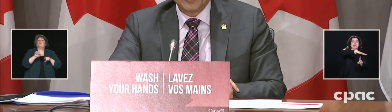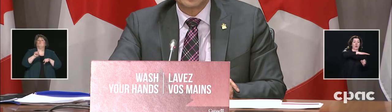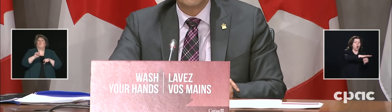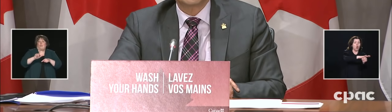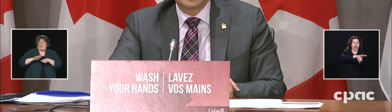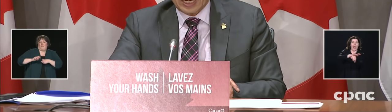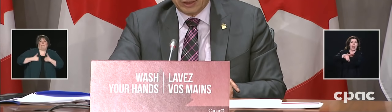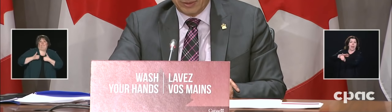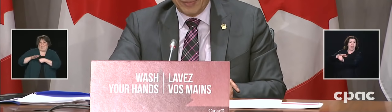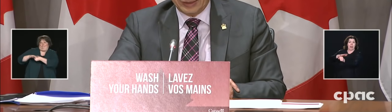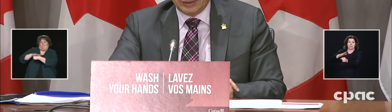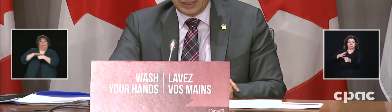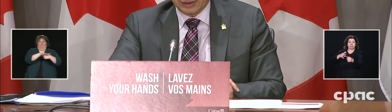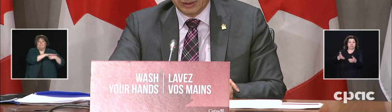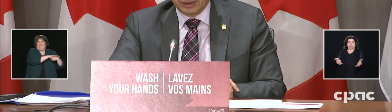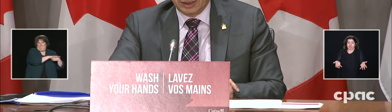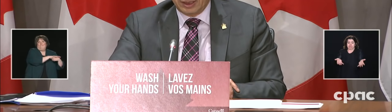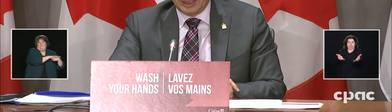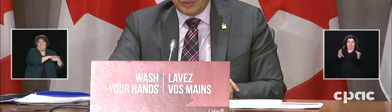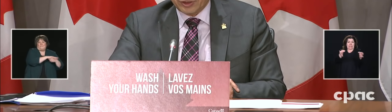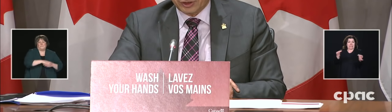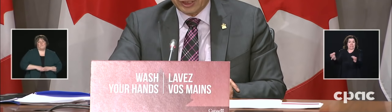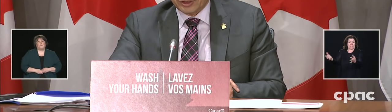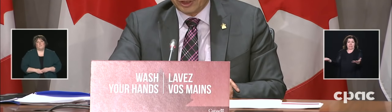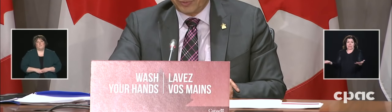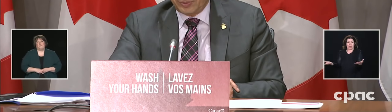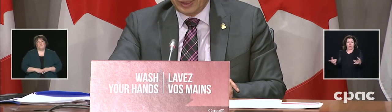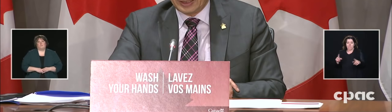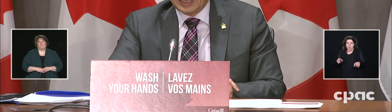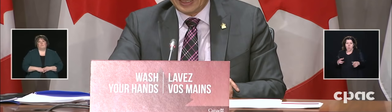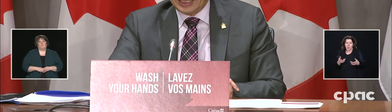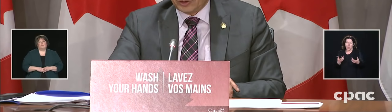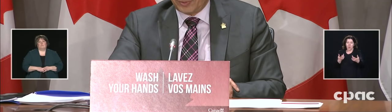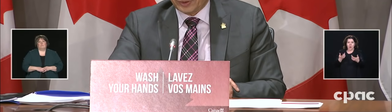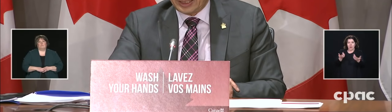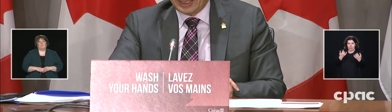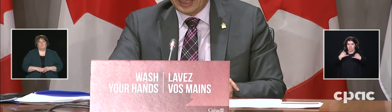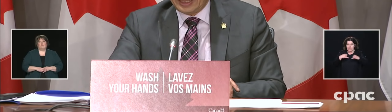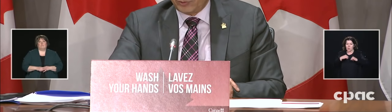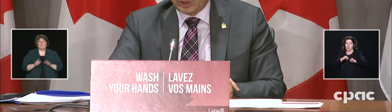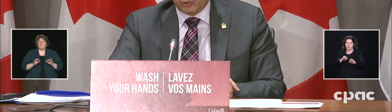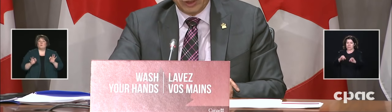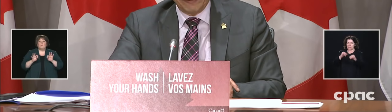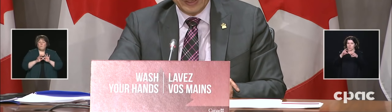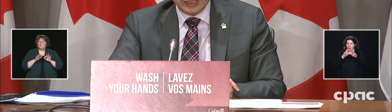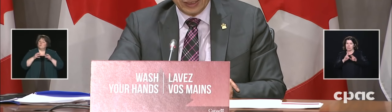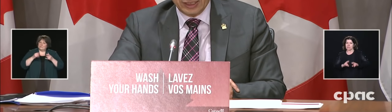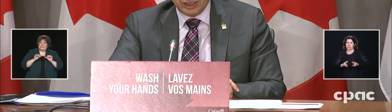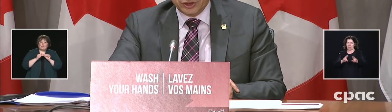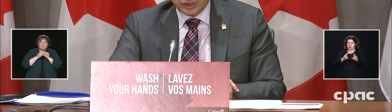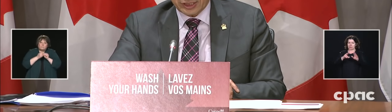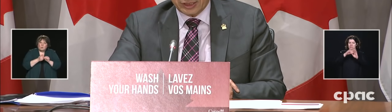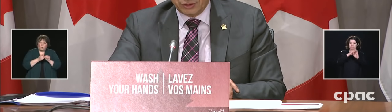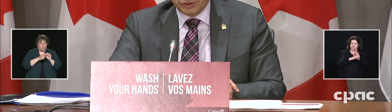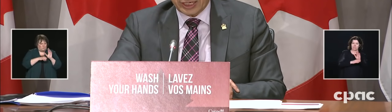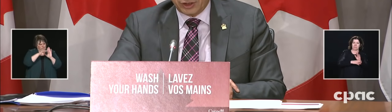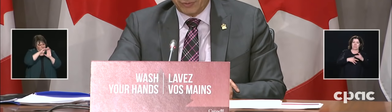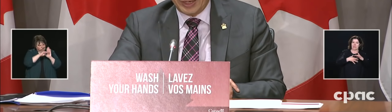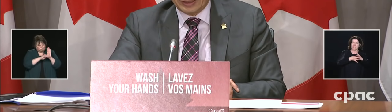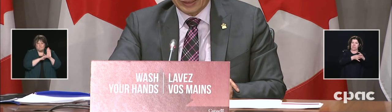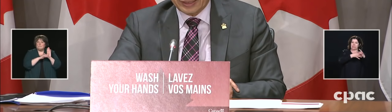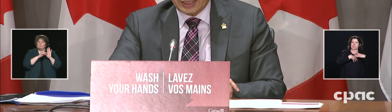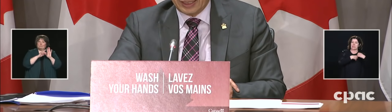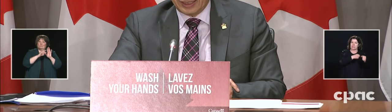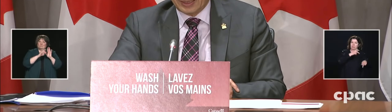Il est primordial de maintenir les mesures de santé publique, y compris l'éloignement physique, jusqu'à ce que nous